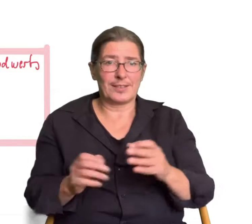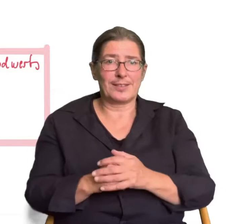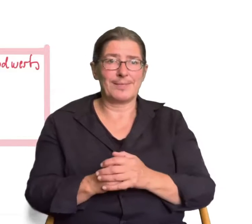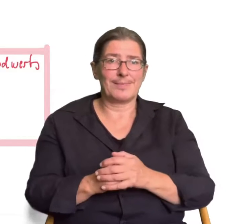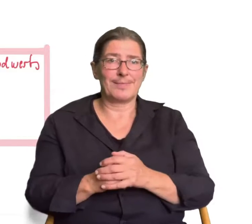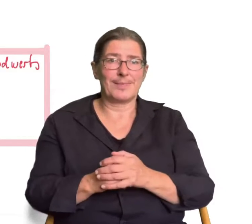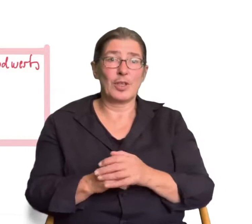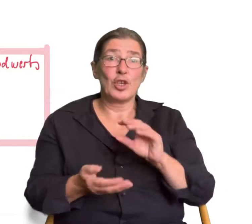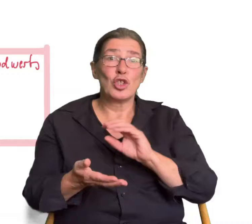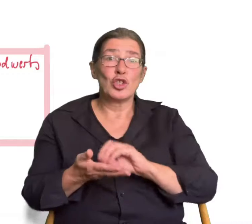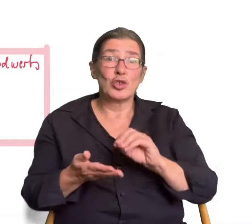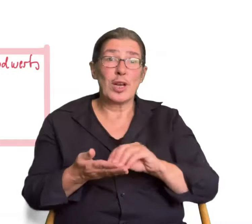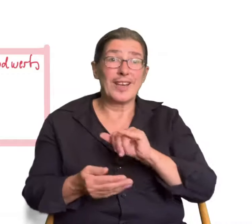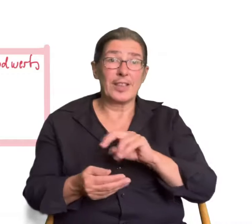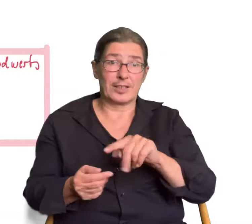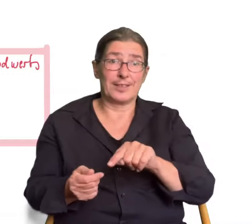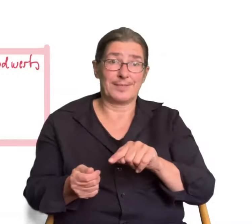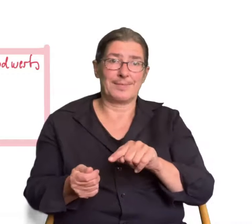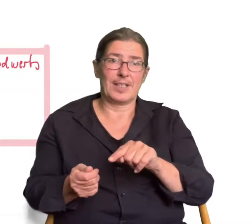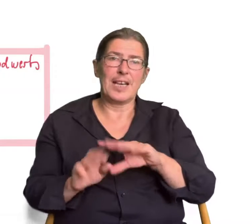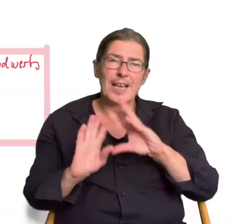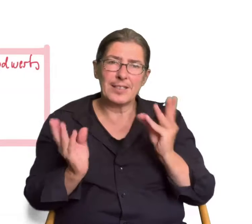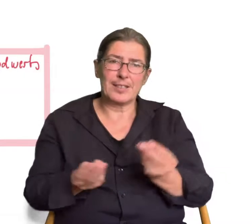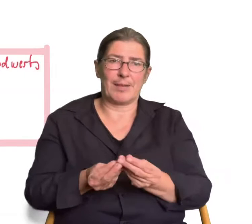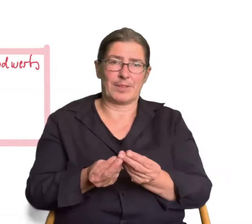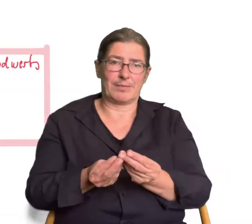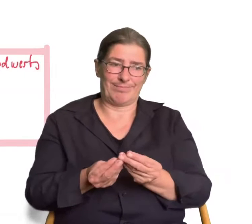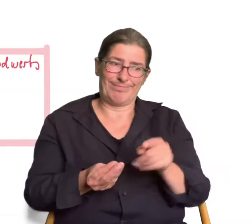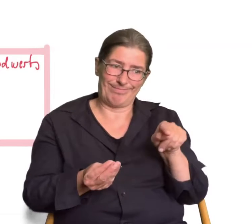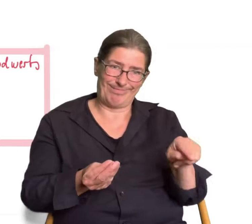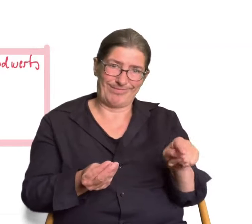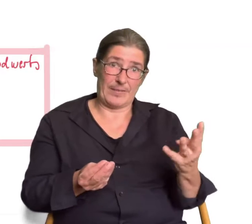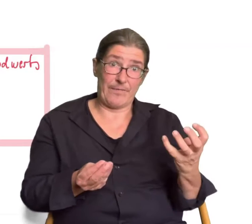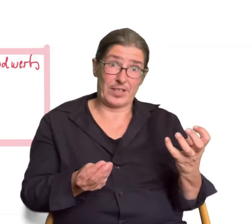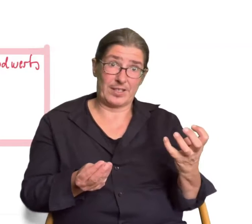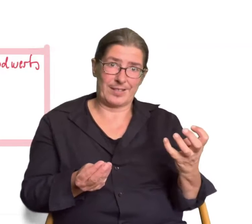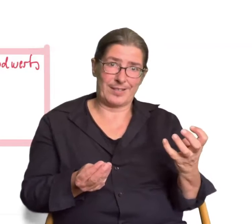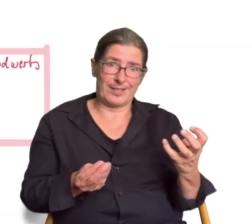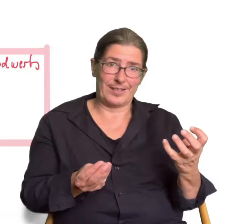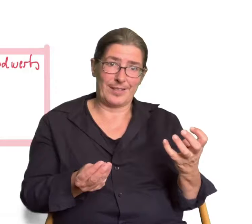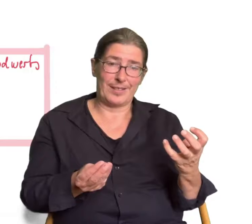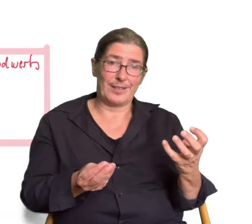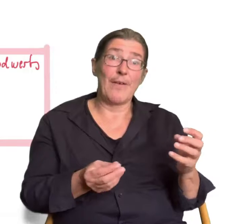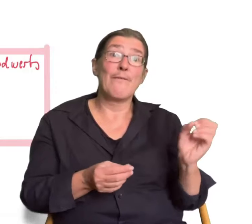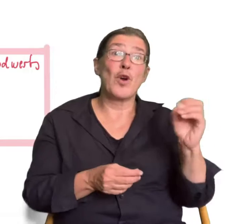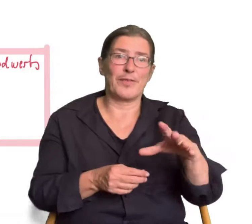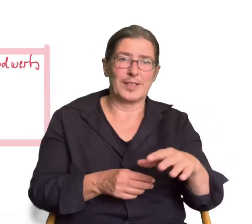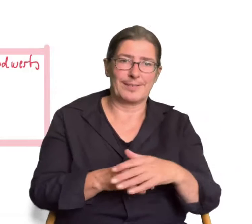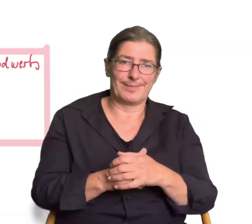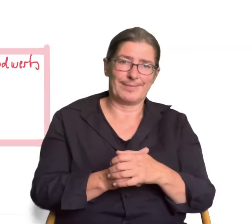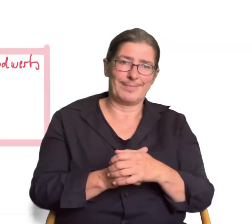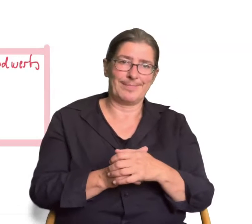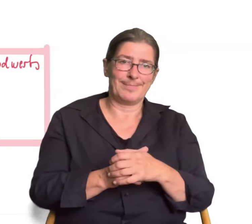Antwortsatz. Die Schülerinnen hatten insgesamt, und hier kommen die 40 rein,